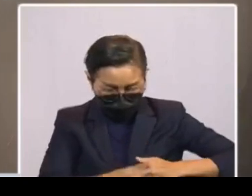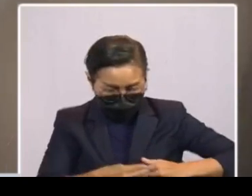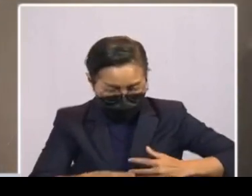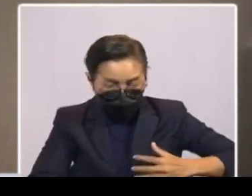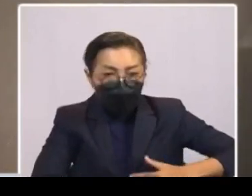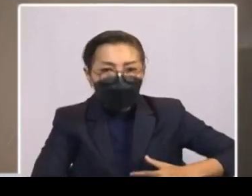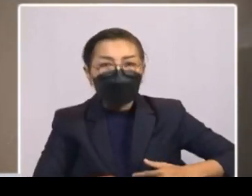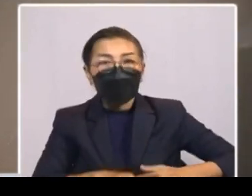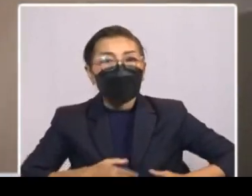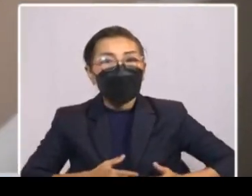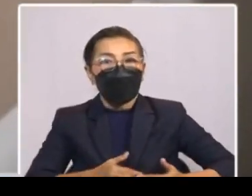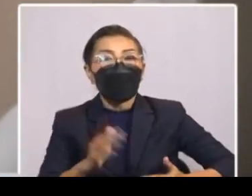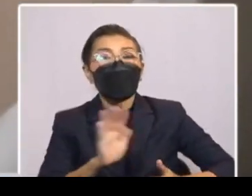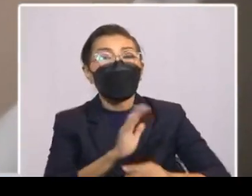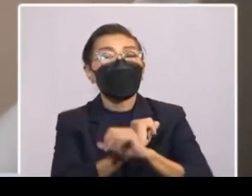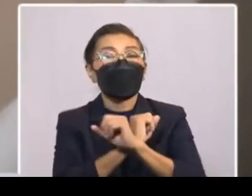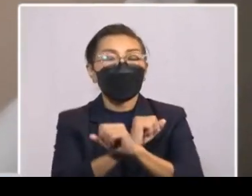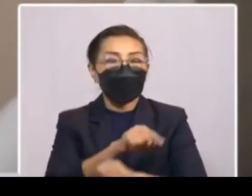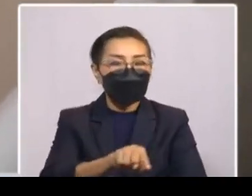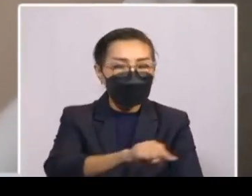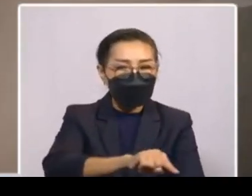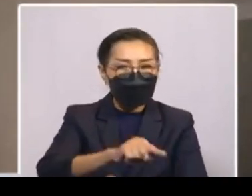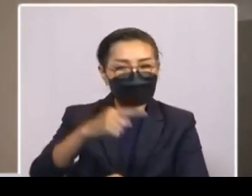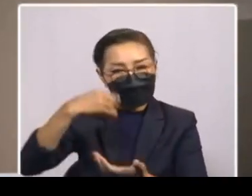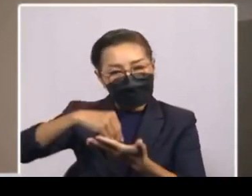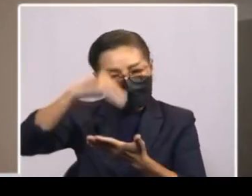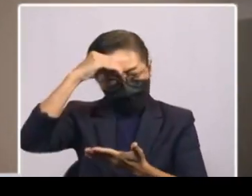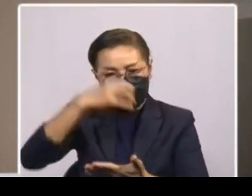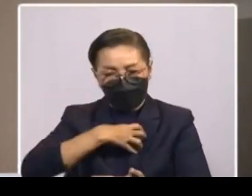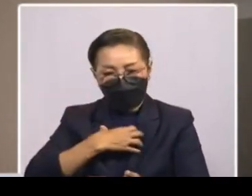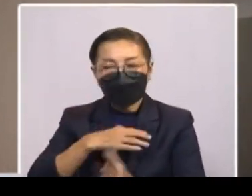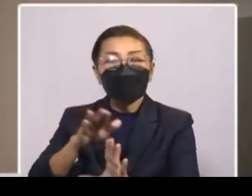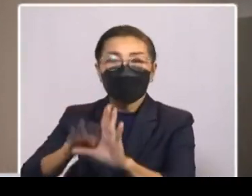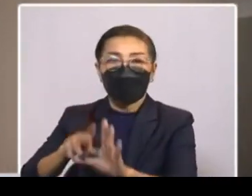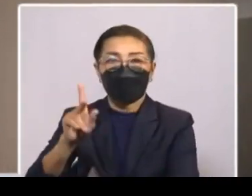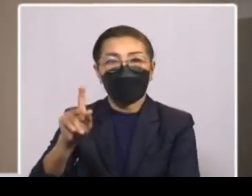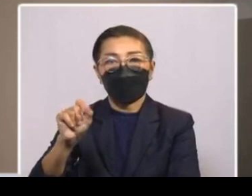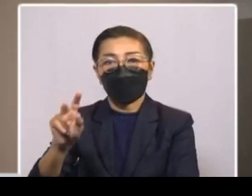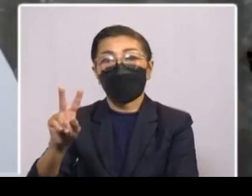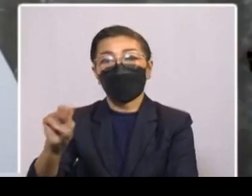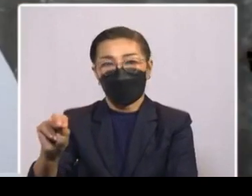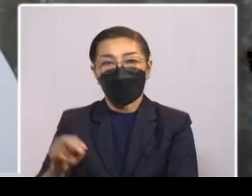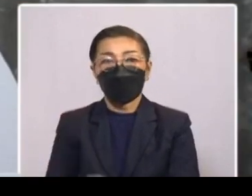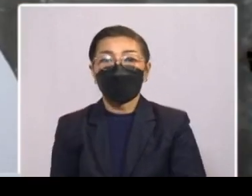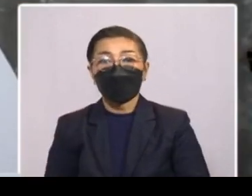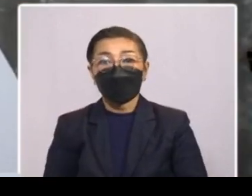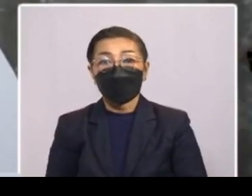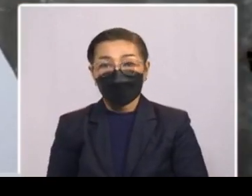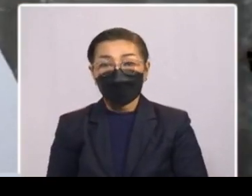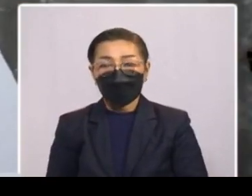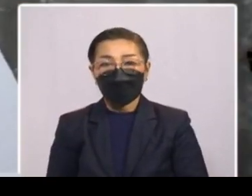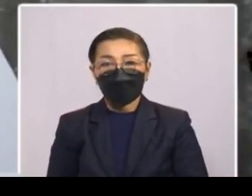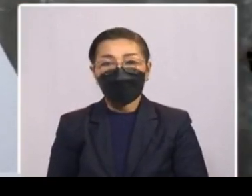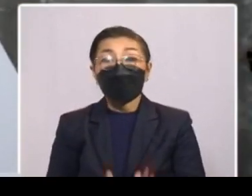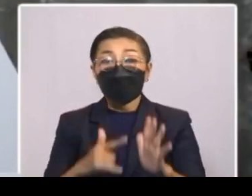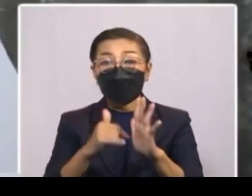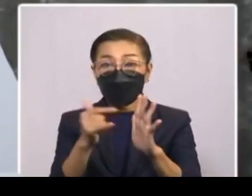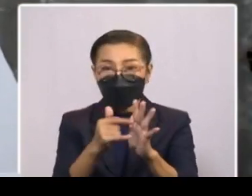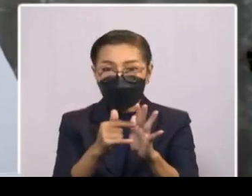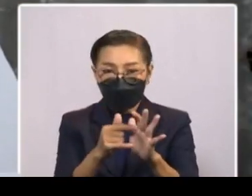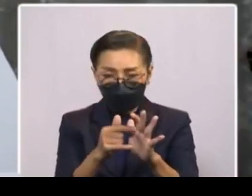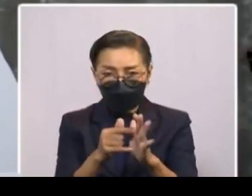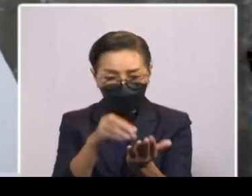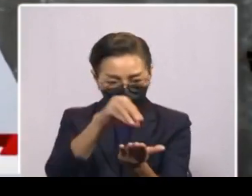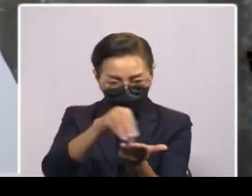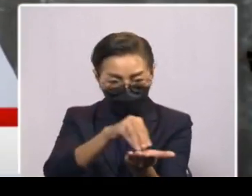และยังไม่อยากทิ้งการเรียนจึงเลือกเรียนกศน. เหนื่อยค่ะแต่ว่าอันนี้พอดีพอเลิกกินแล้วท้องหรือว่าพอเอิญมันท้องหรือว่าตั้งใจท้